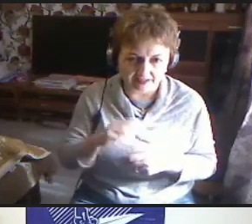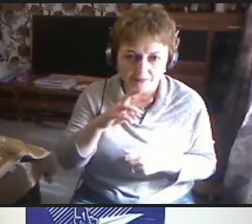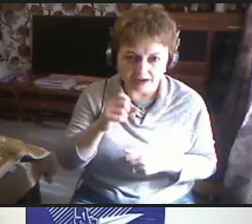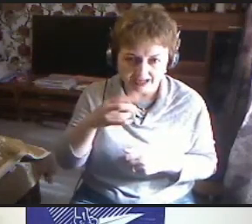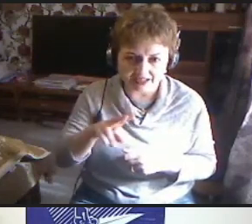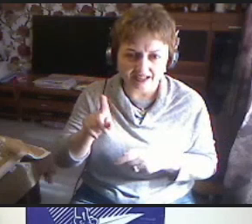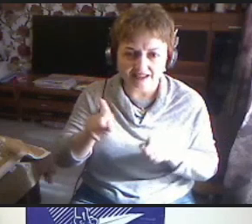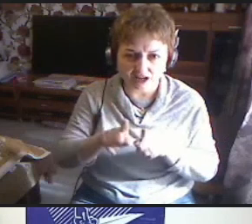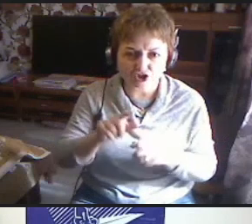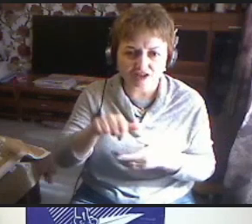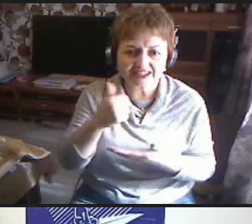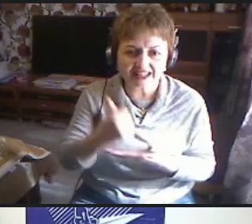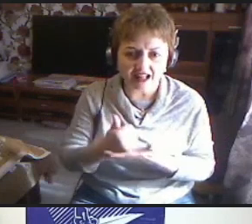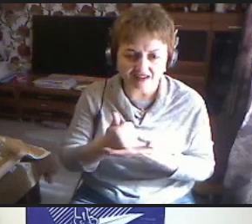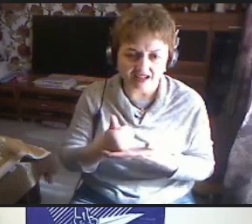Мария также возглавляет